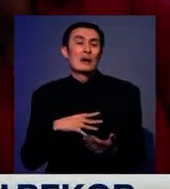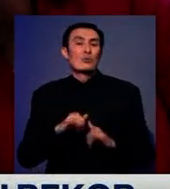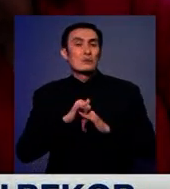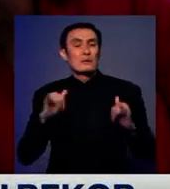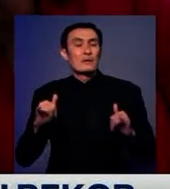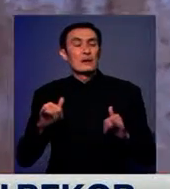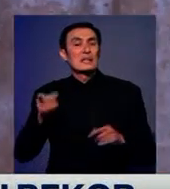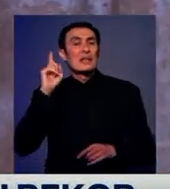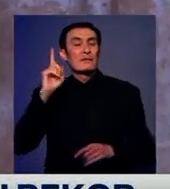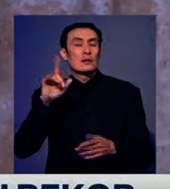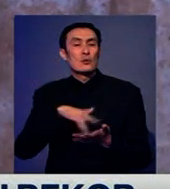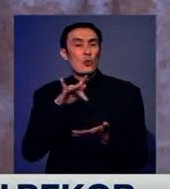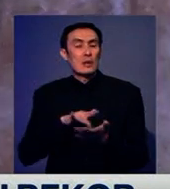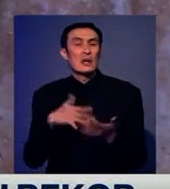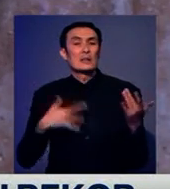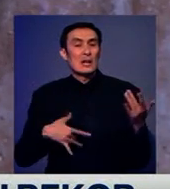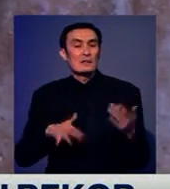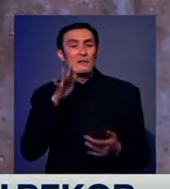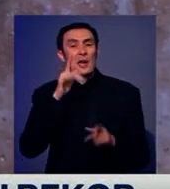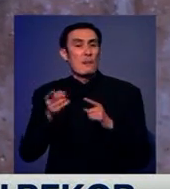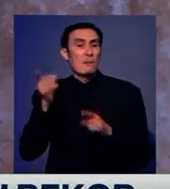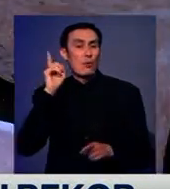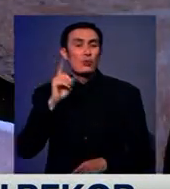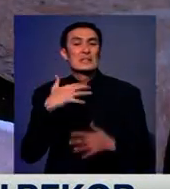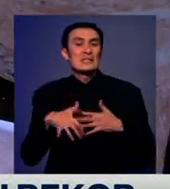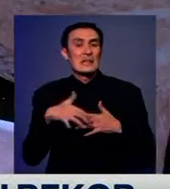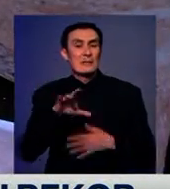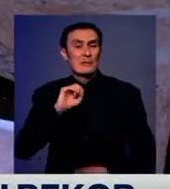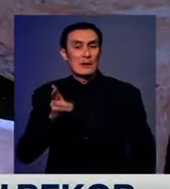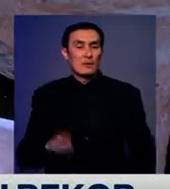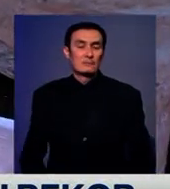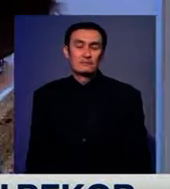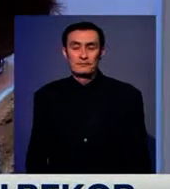достигал древний Тарас в эпоху Средневековья.